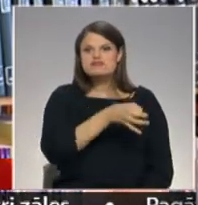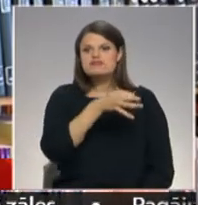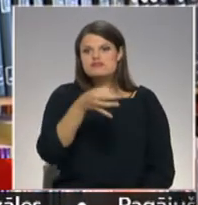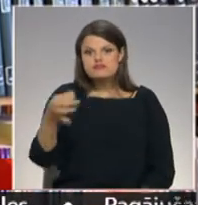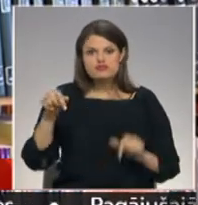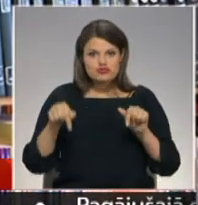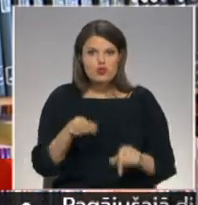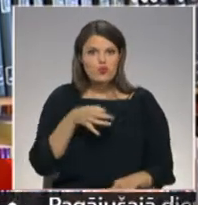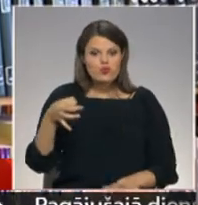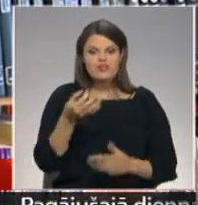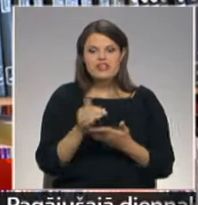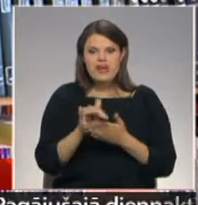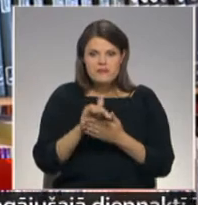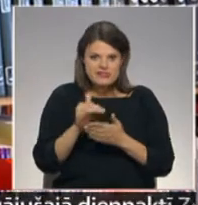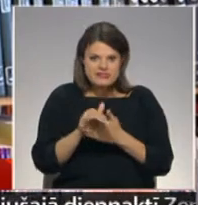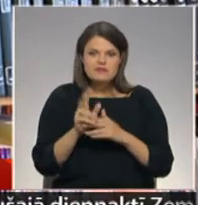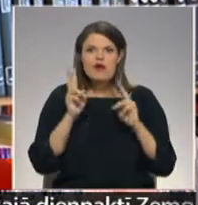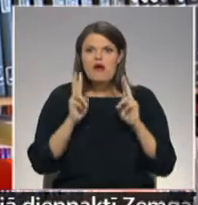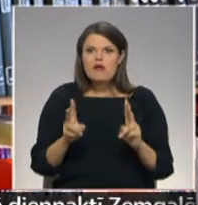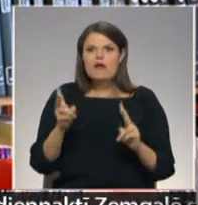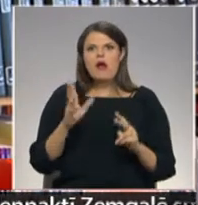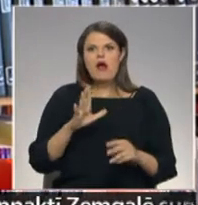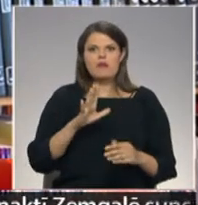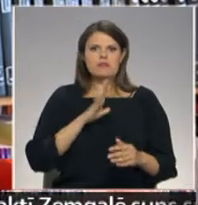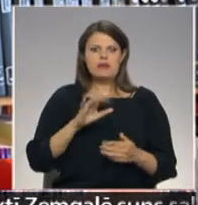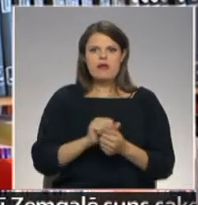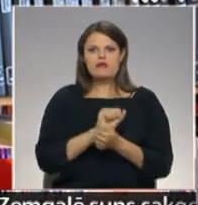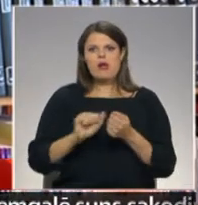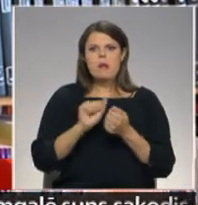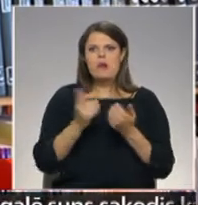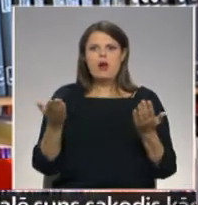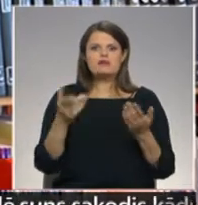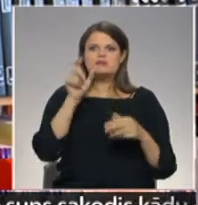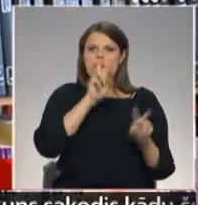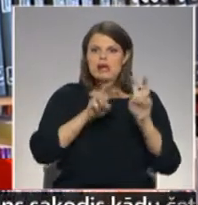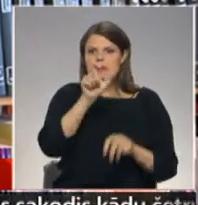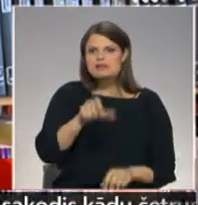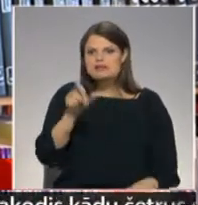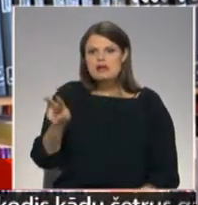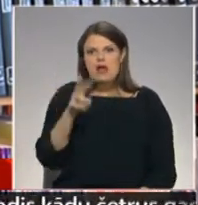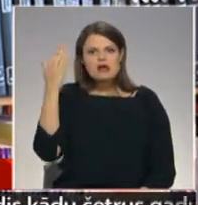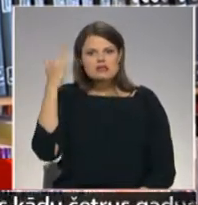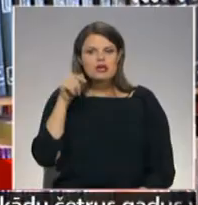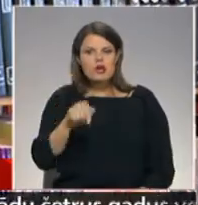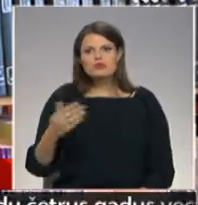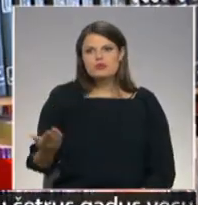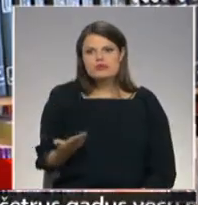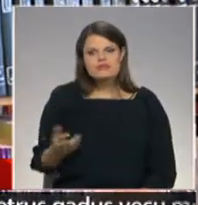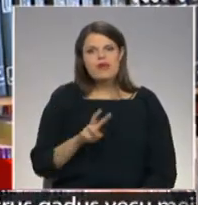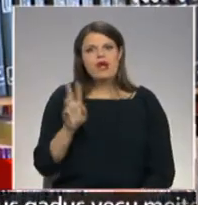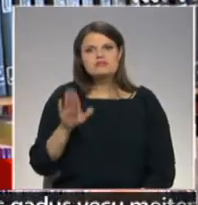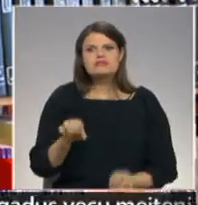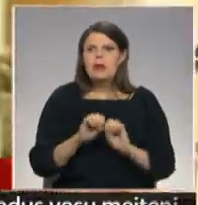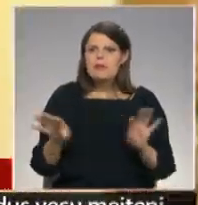novadu, iepazīstamies, kā tas ir bijis dabā. Sameklējām cilvēkus, kuri kādreiz tur ir dzīvojuši, kuri var kaut